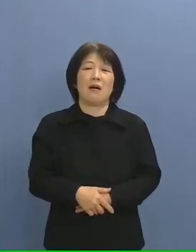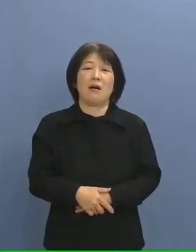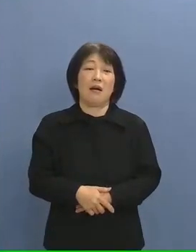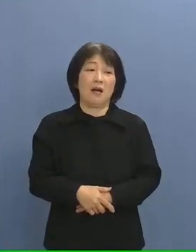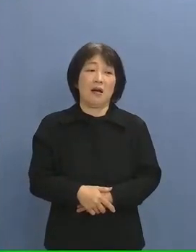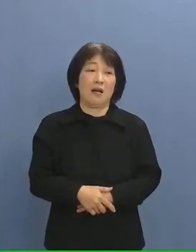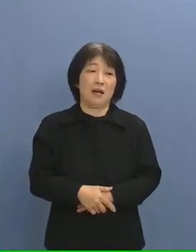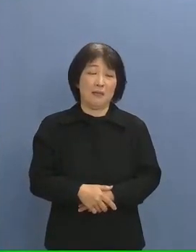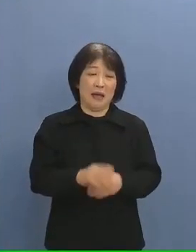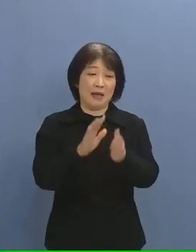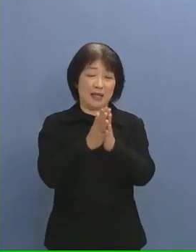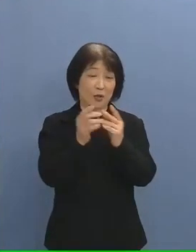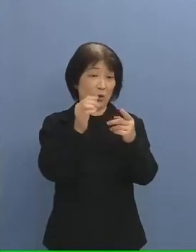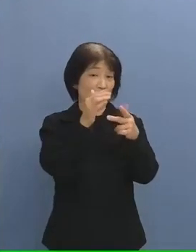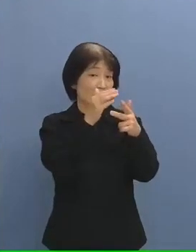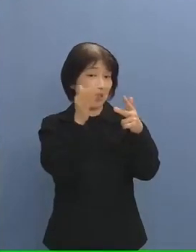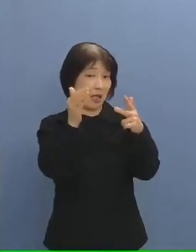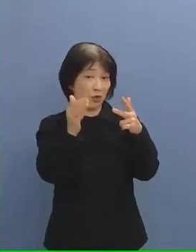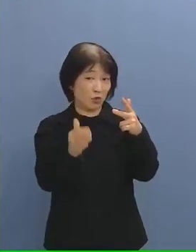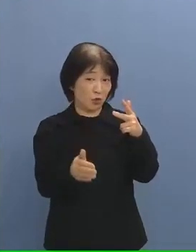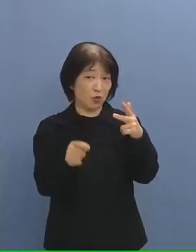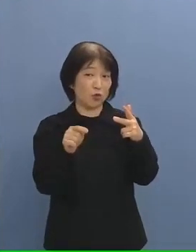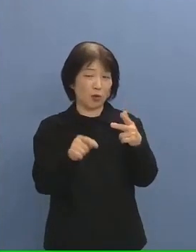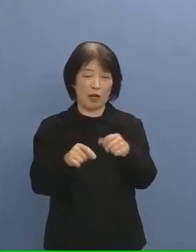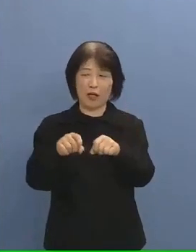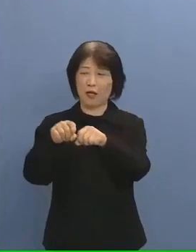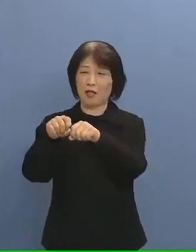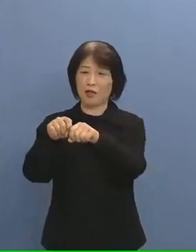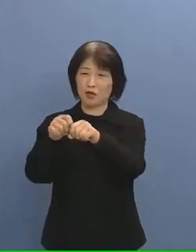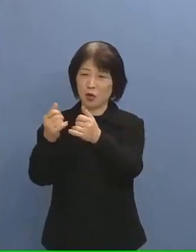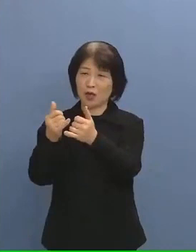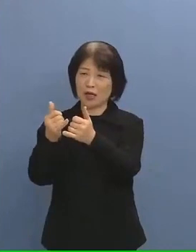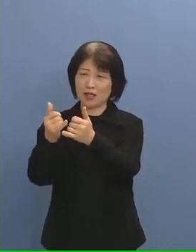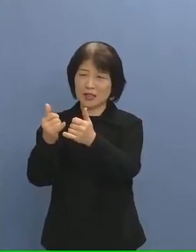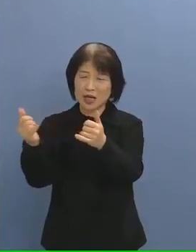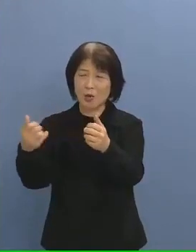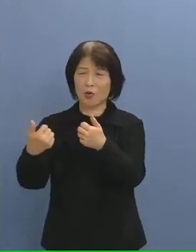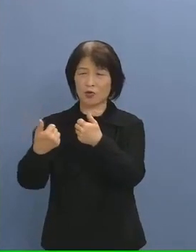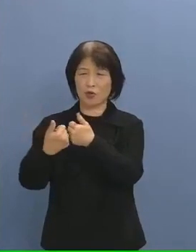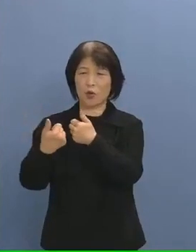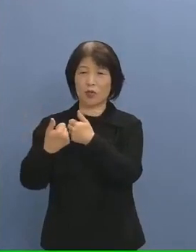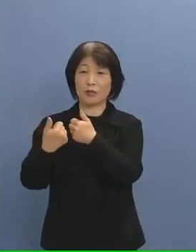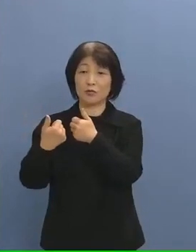各県の施設であったりとか障害者の方を相談する